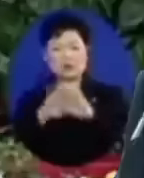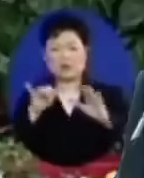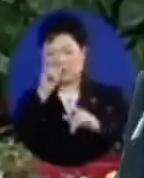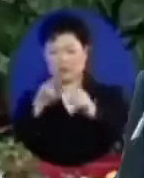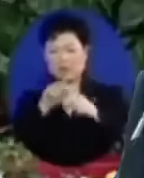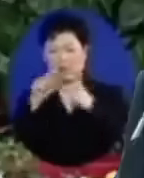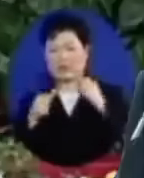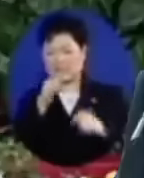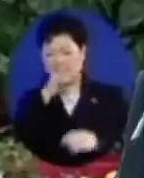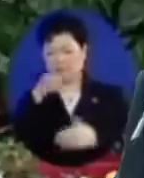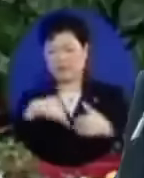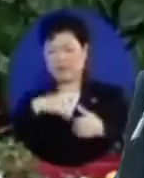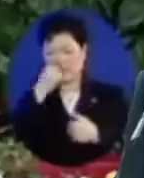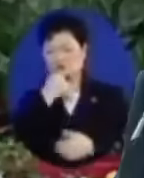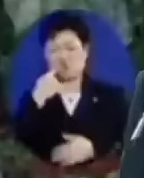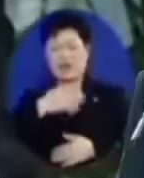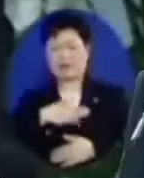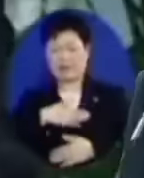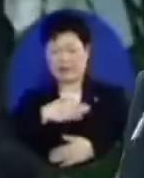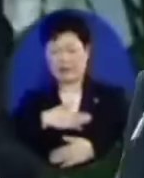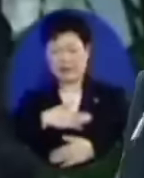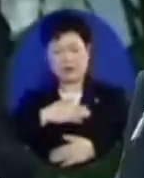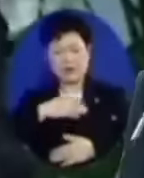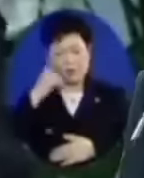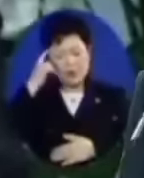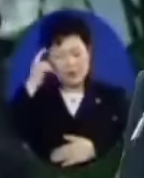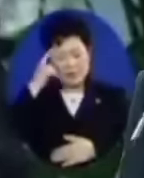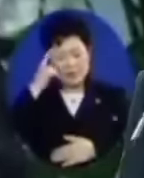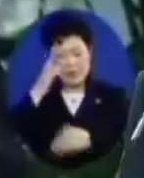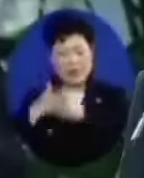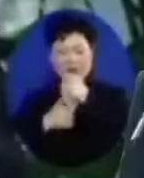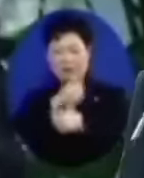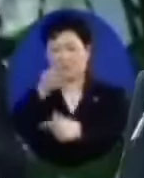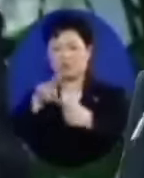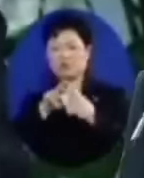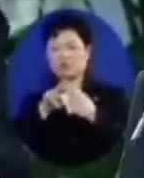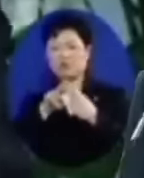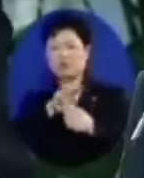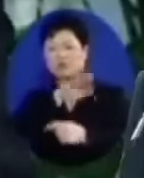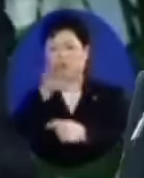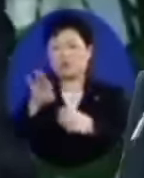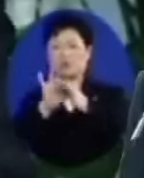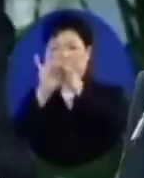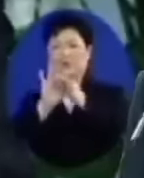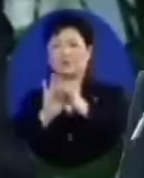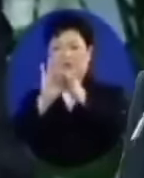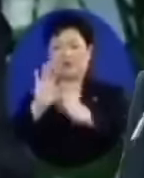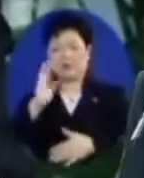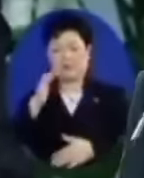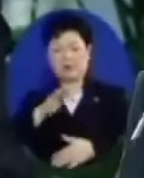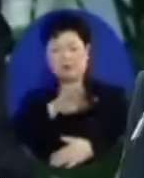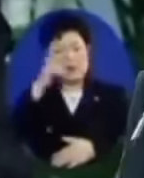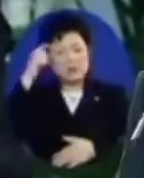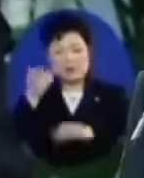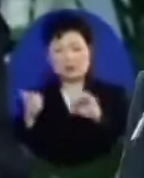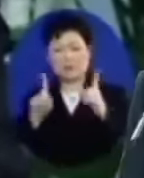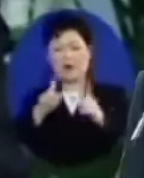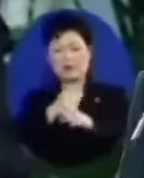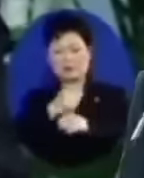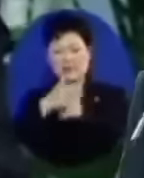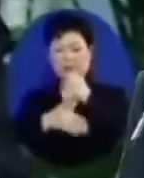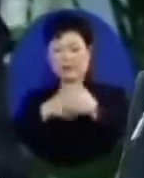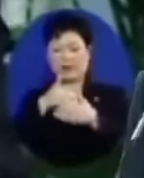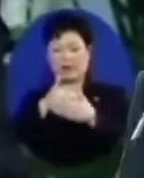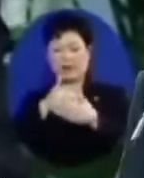안다고 말하는 것입니다. 왜냐? 하나님과 우리는 연결되어 있습니다. 우리는 영이 부활해서